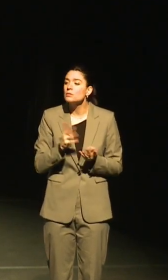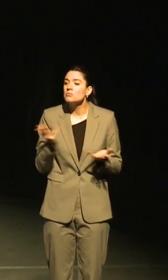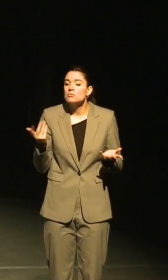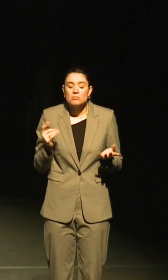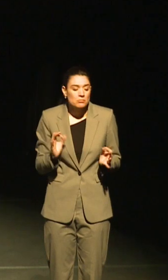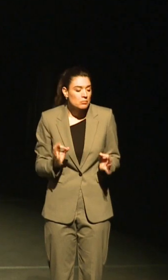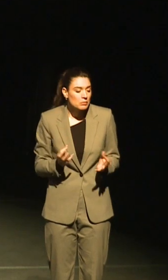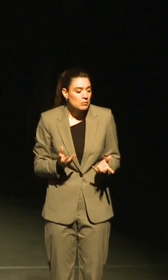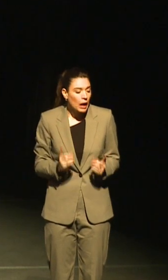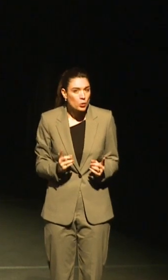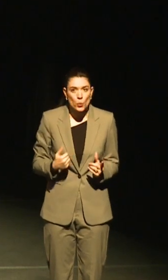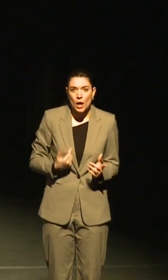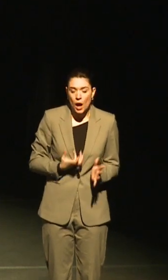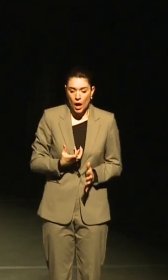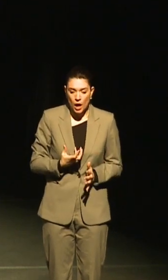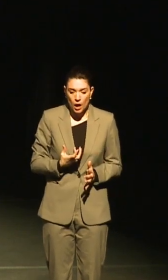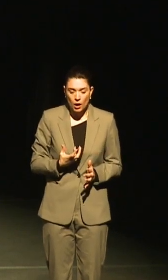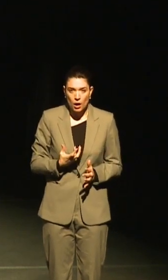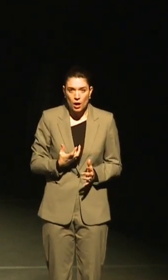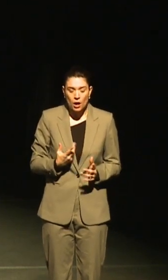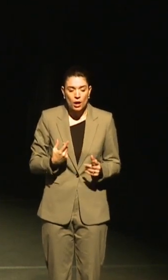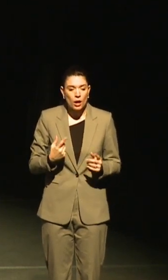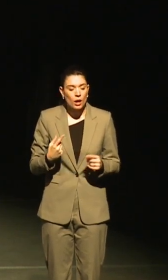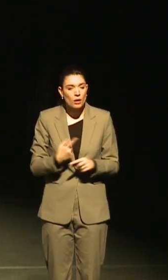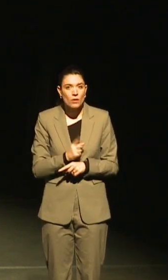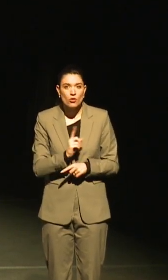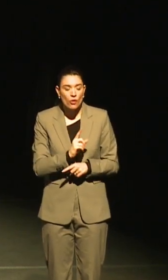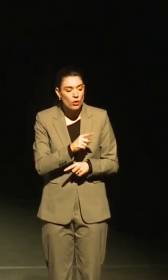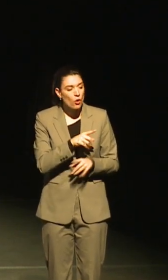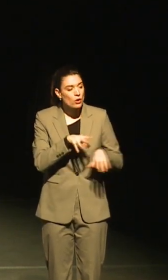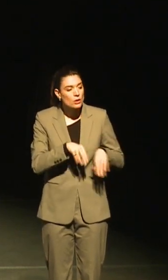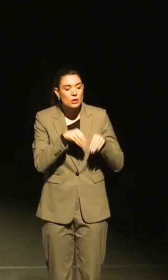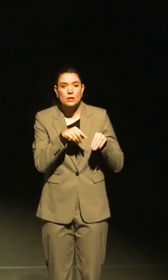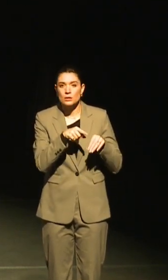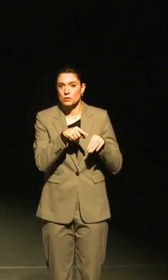e invece il fatto di aver iniziato a frequentare in maniera